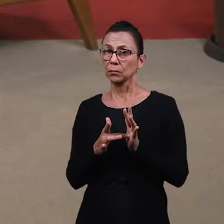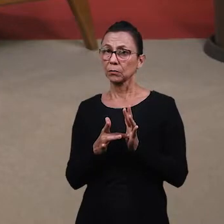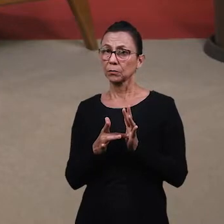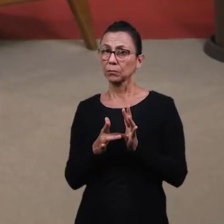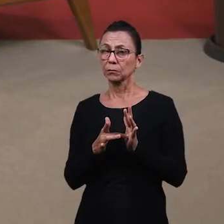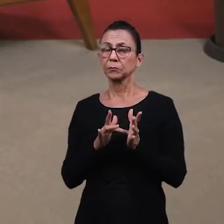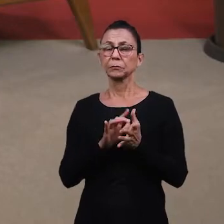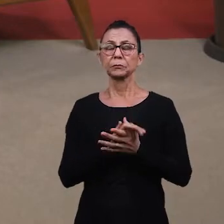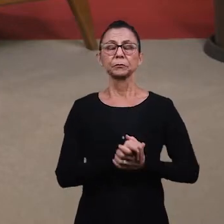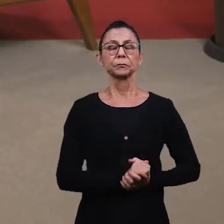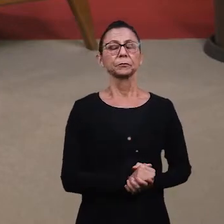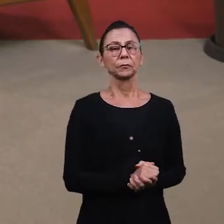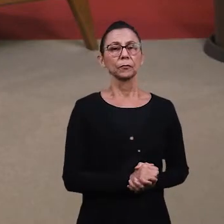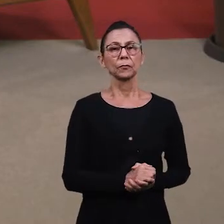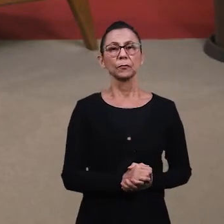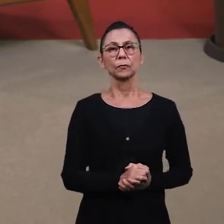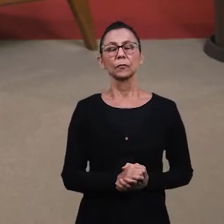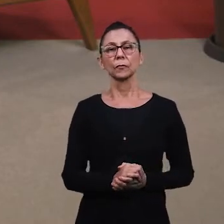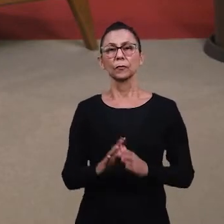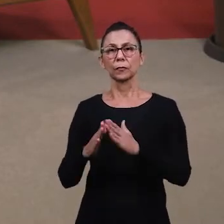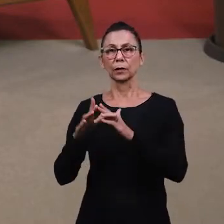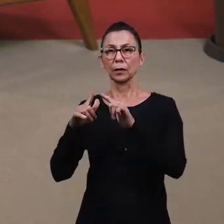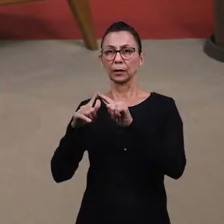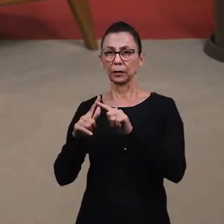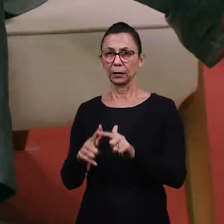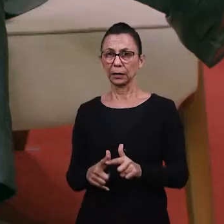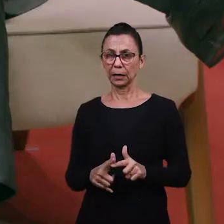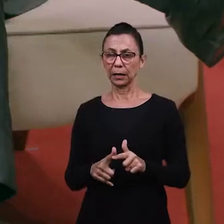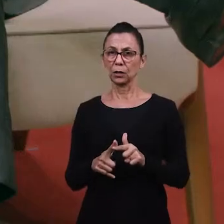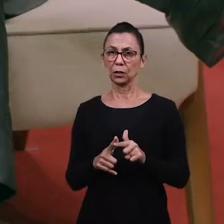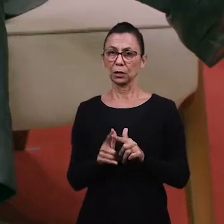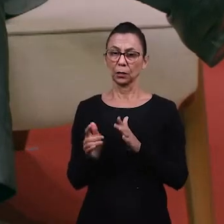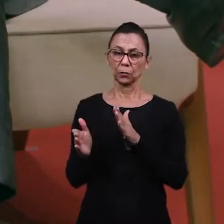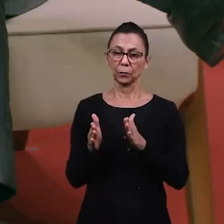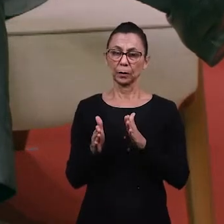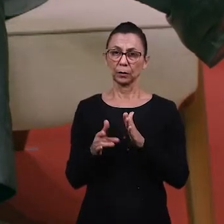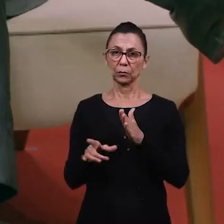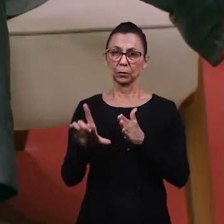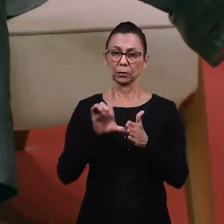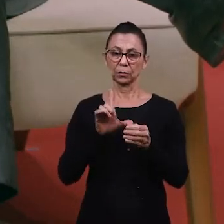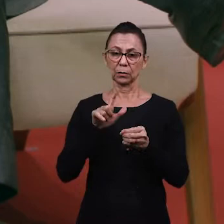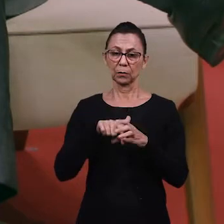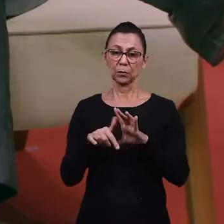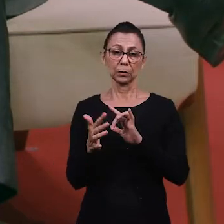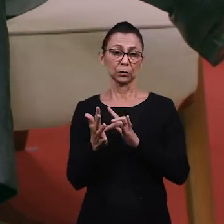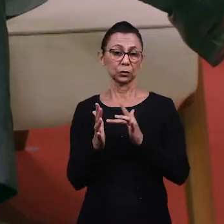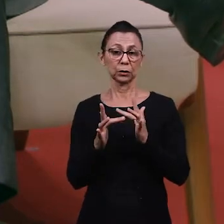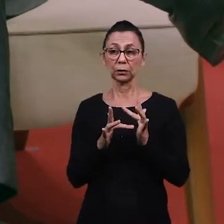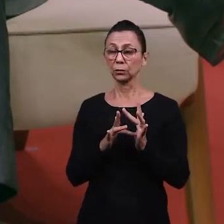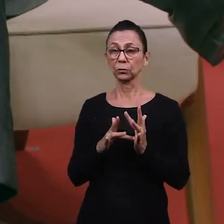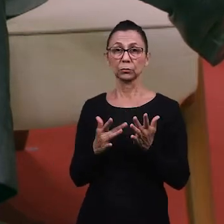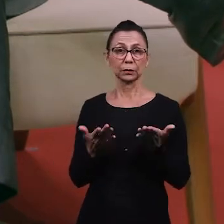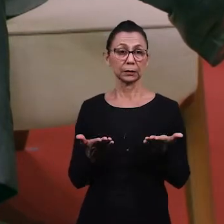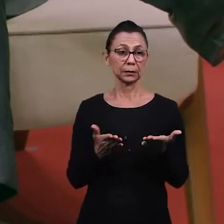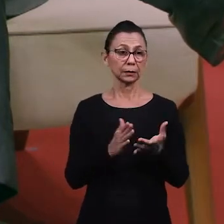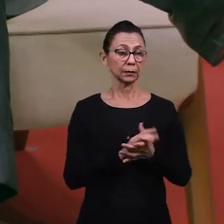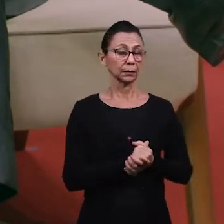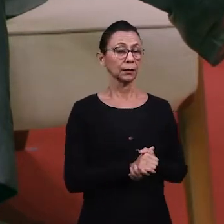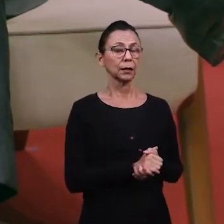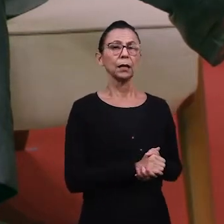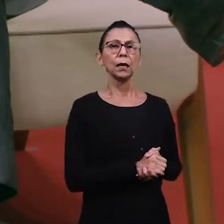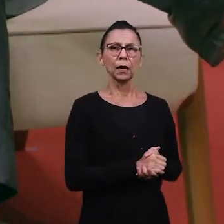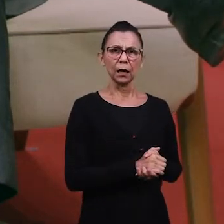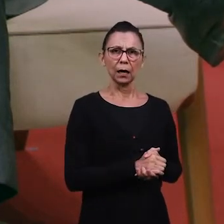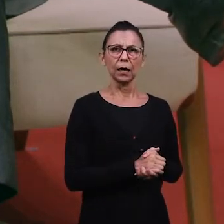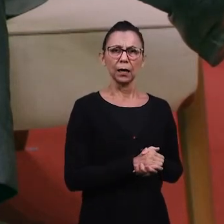la parole. Donc, le mot utilisé en Apocalypse, c'est le bientôt. Donc, c'est un langage prophétique qui montre le temps